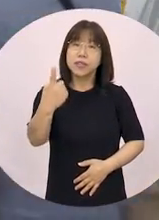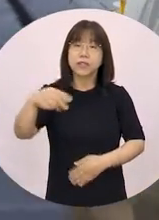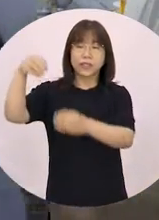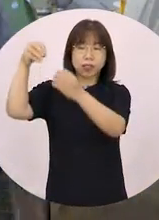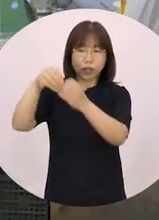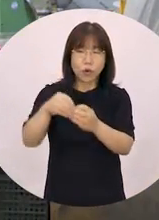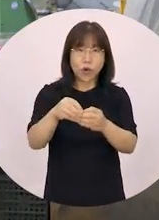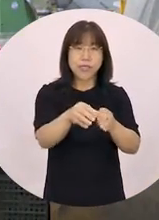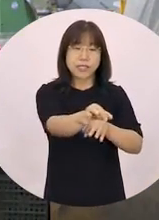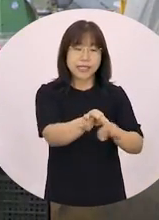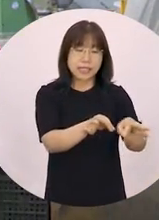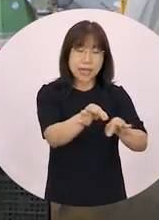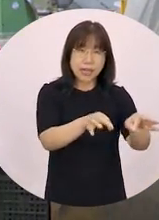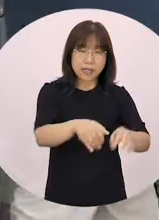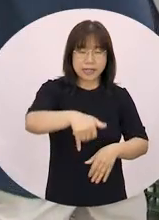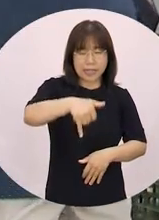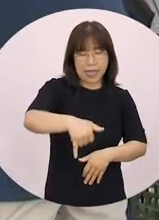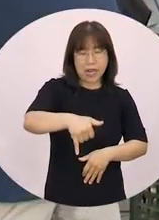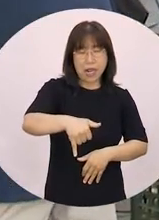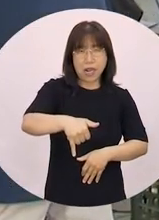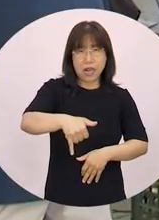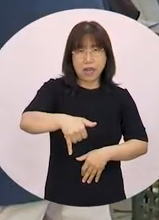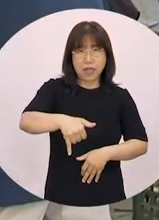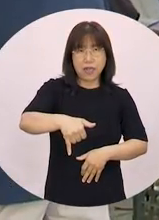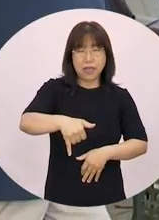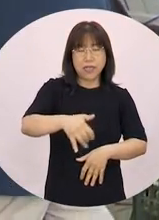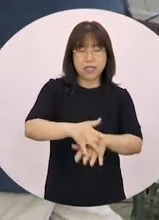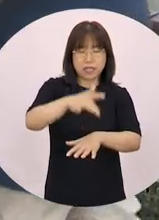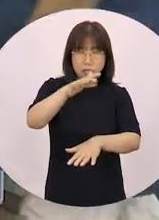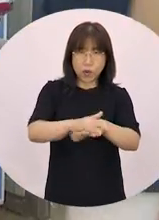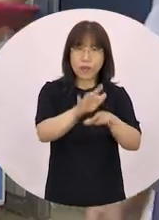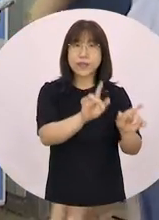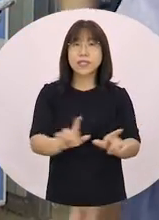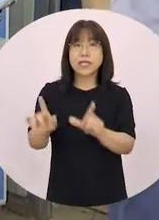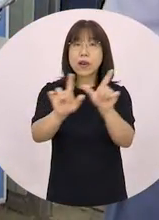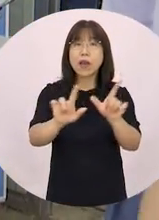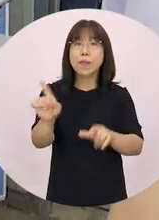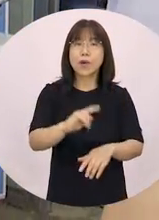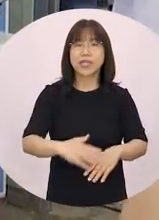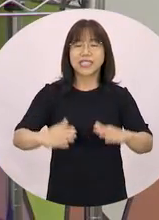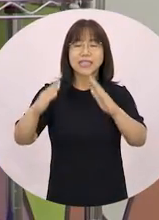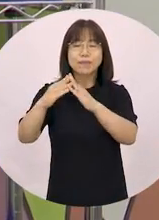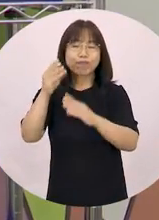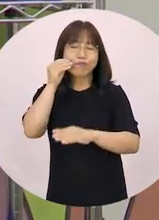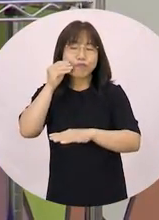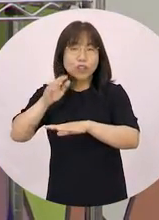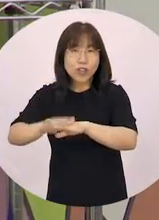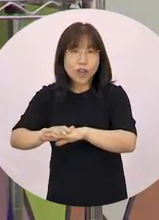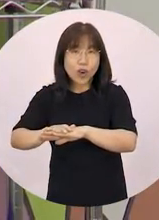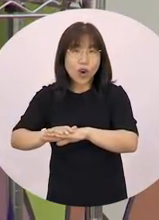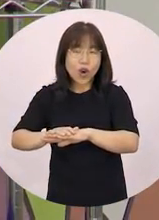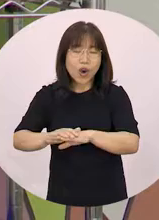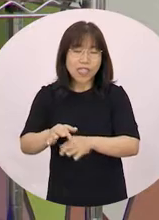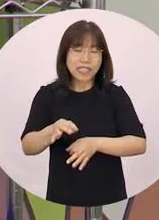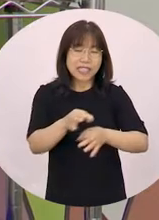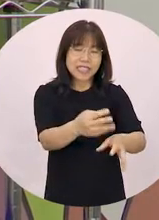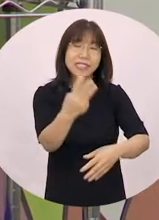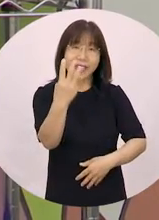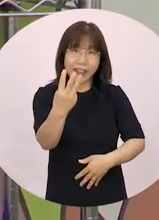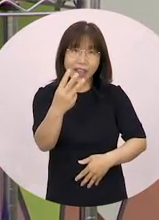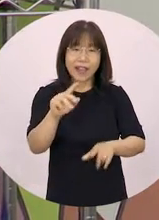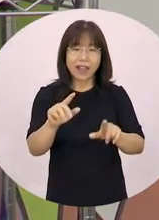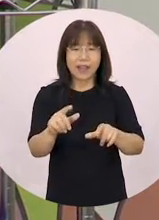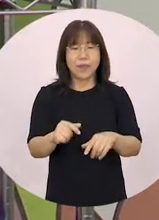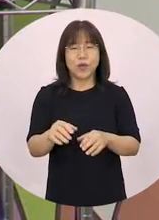2021년 전통시장 장바구니 생활화 사업은 가정에서 사용하지 않는 헌 장바구니 3개를 기증하거나 시장